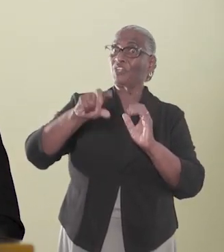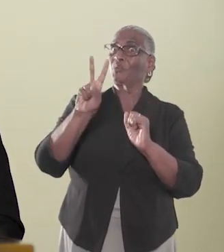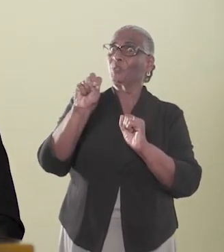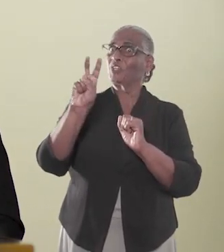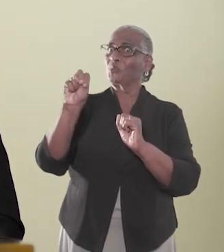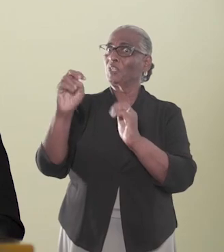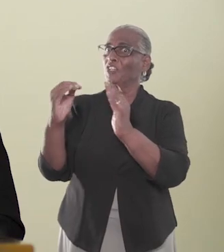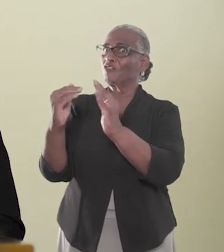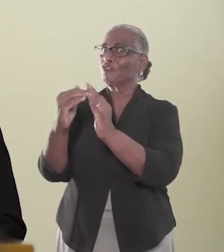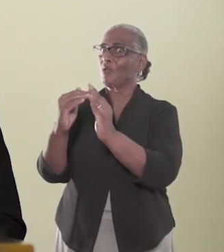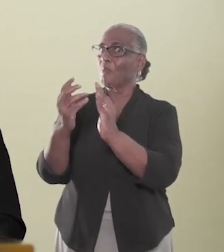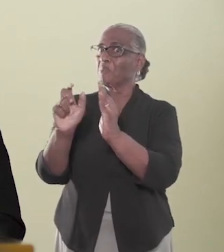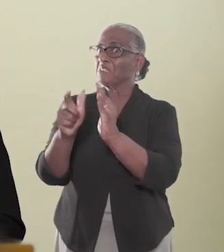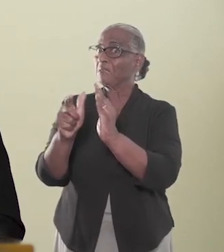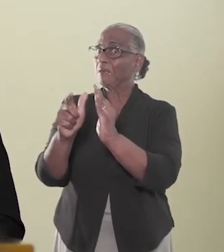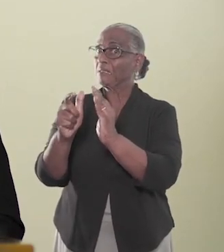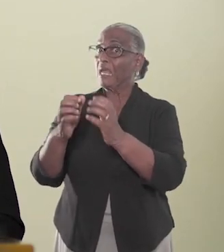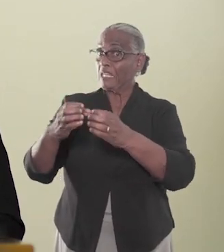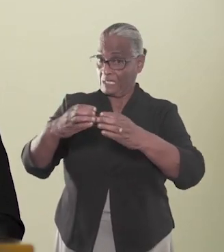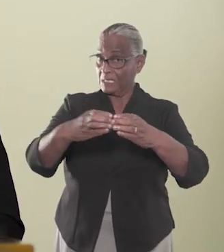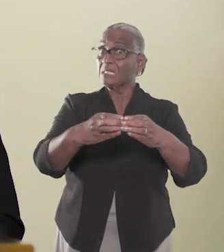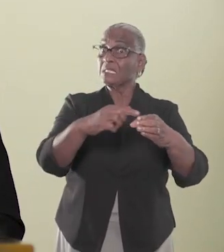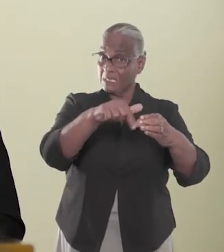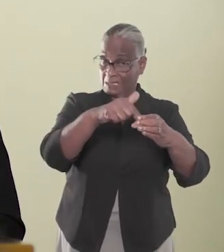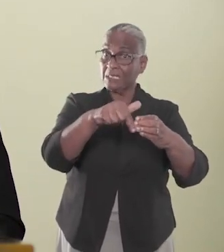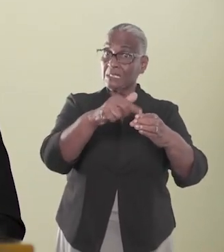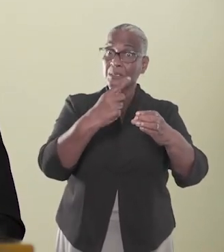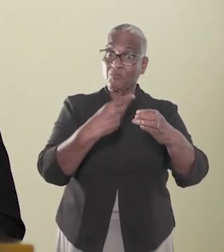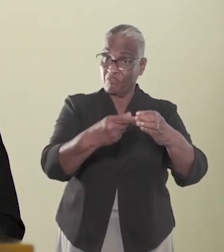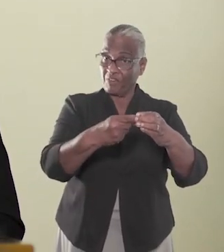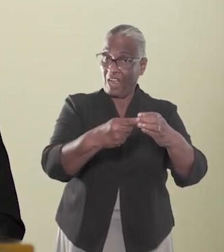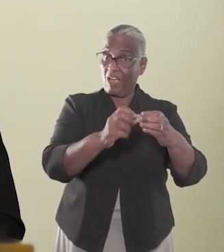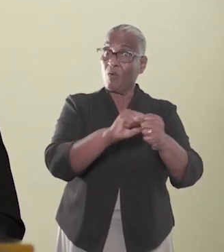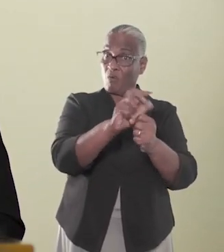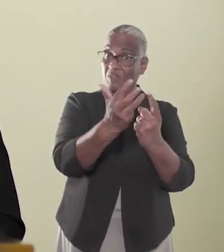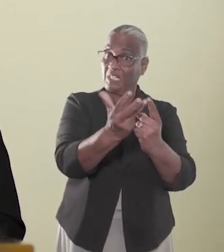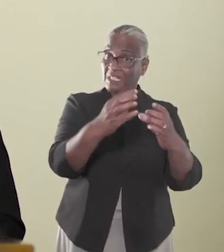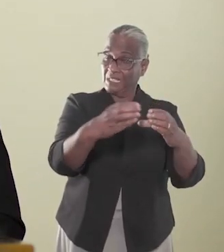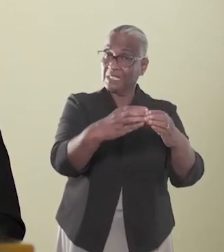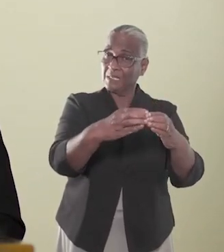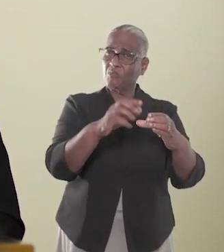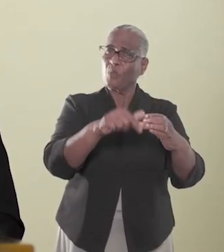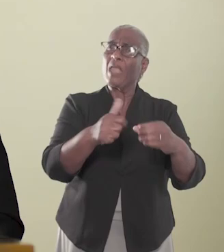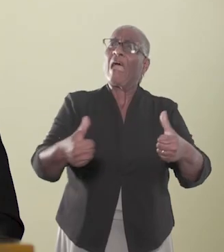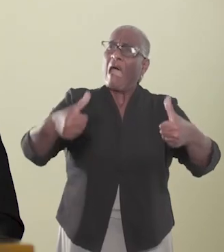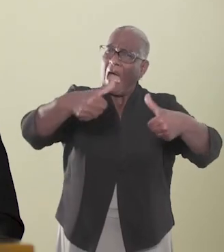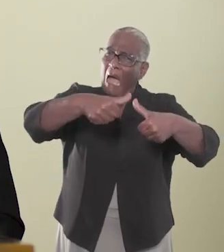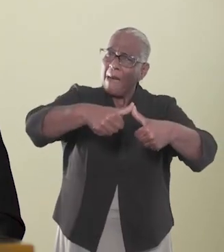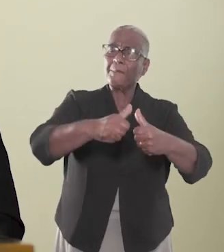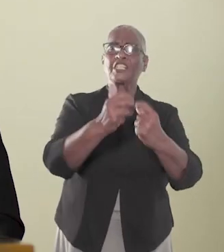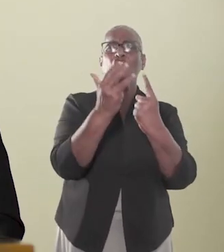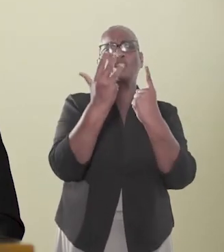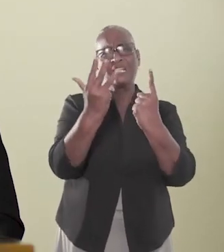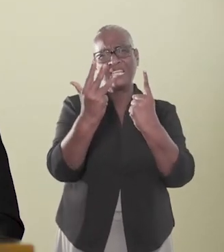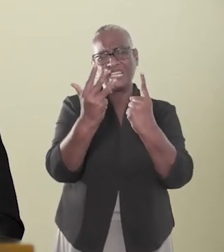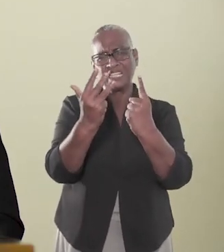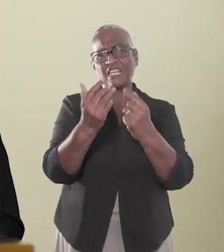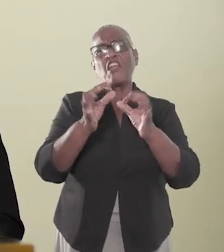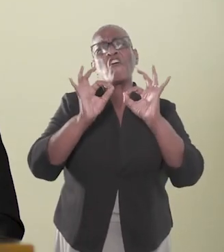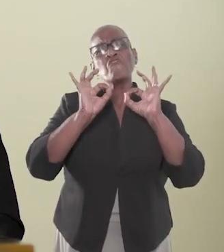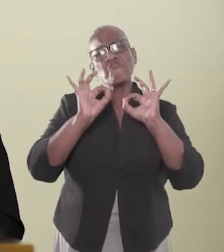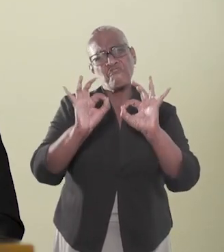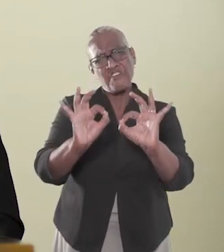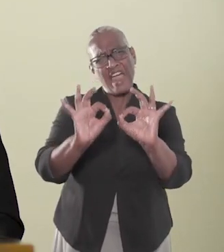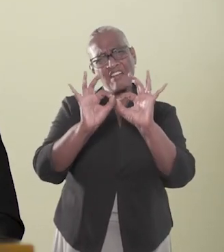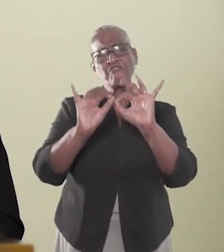2020 en het Outbreak Management Team beveelt dringend aan dat we op aangepaste COVID-19